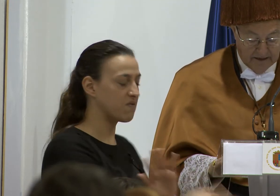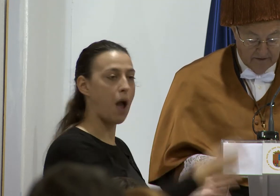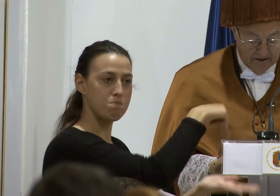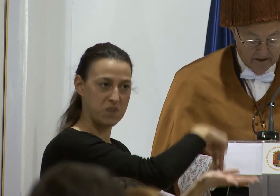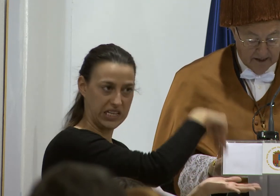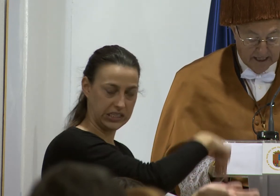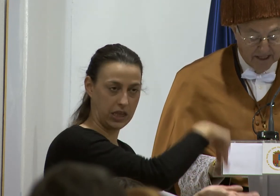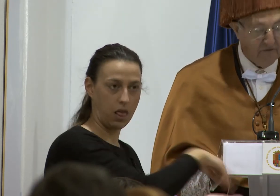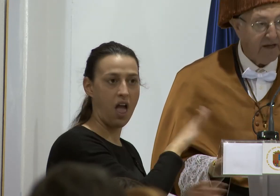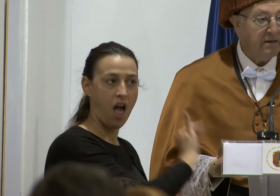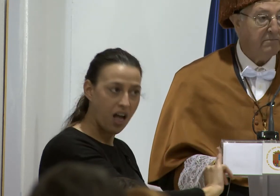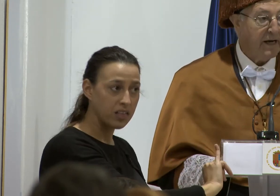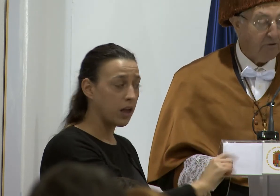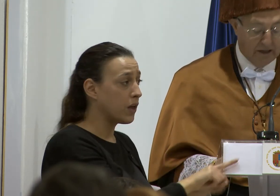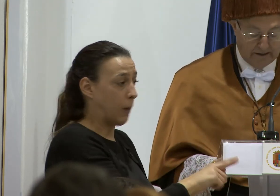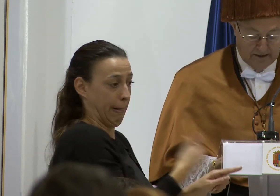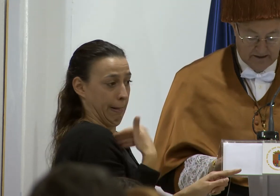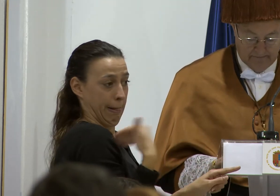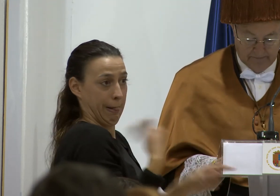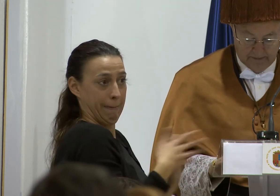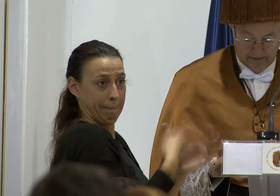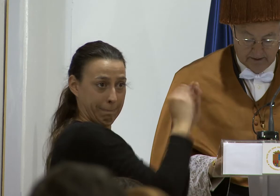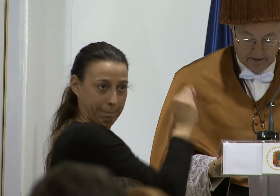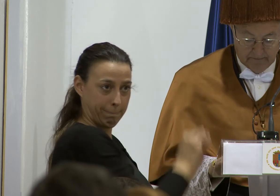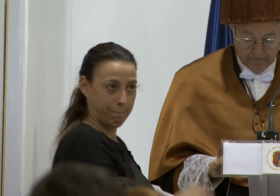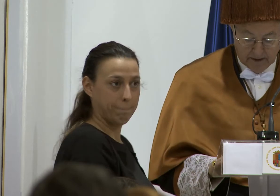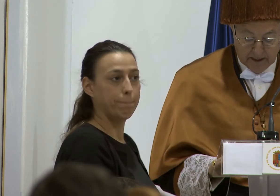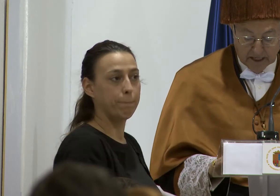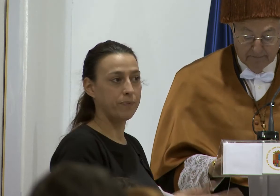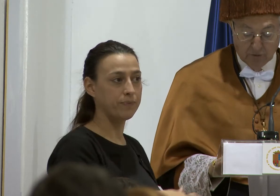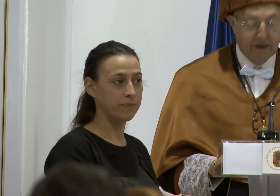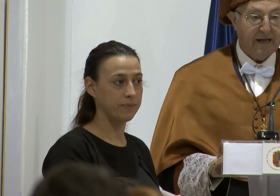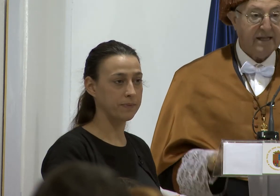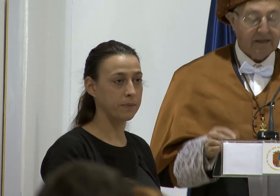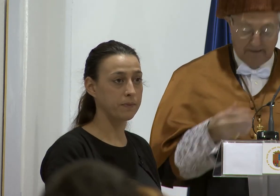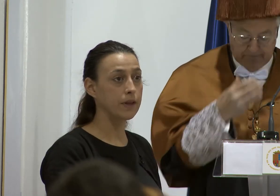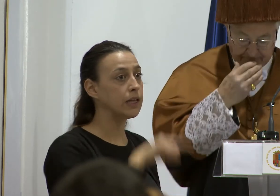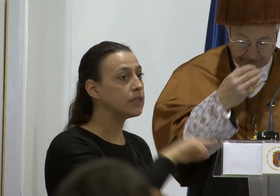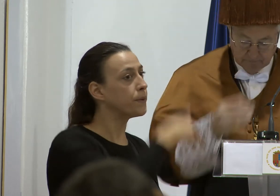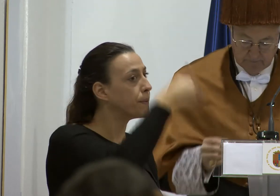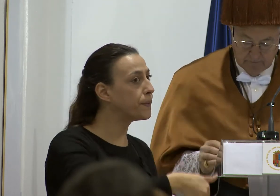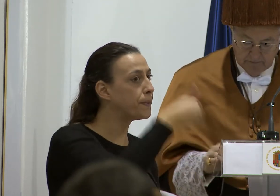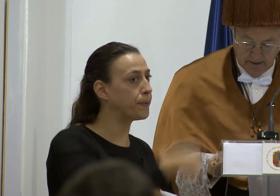si els haguem acabat de fer per a nosaltres. I és la peculiaritat